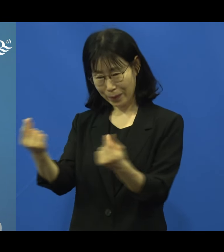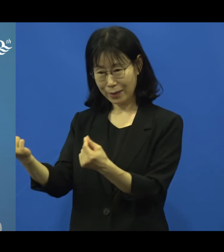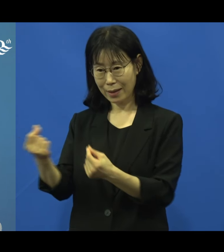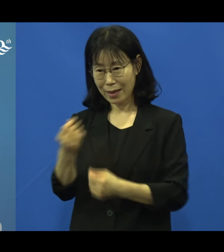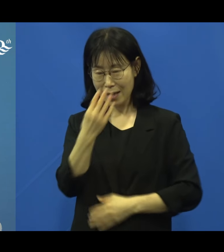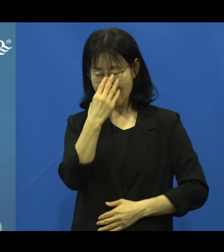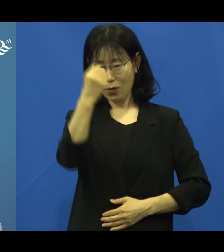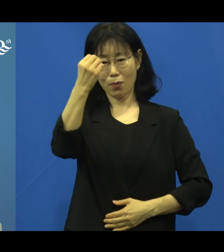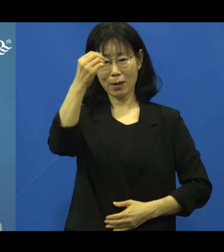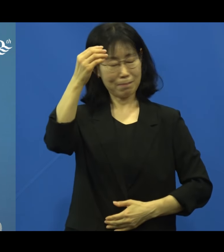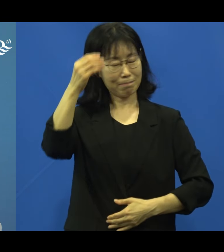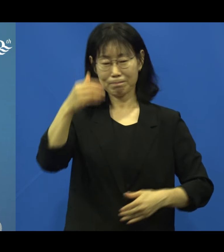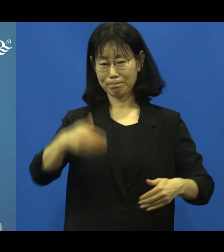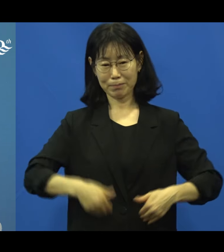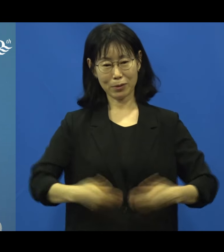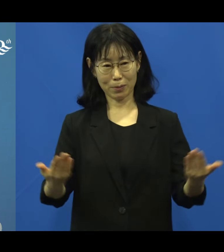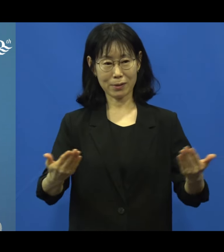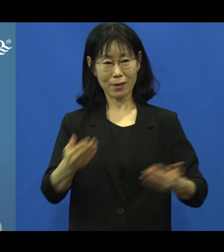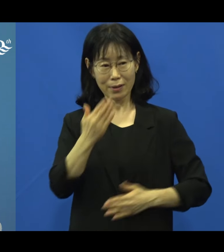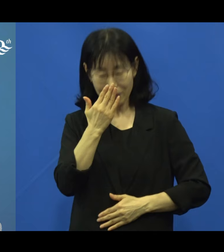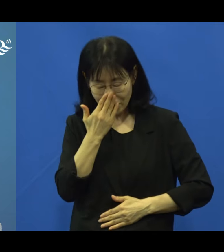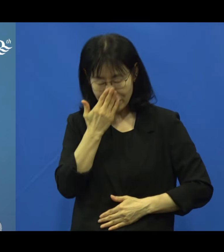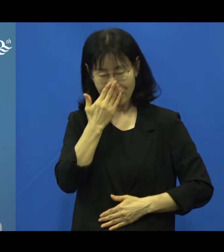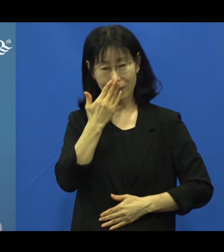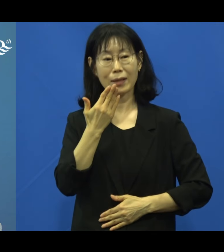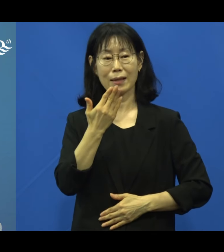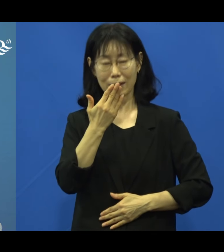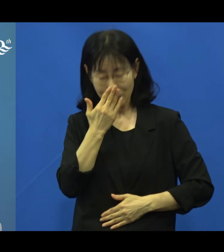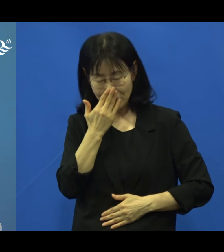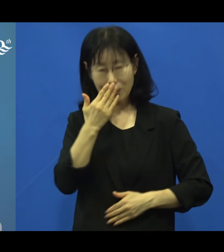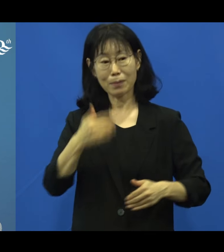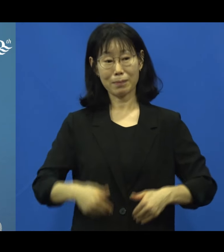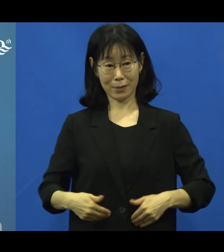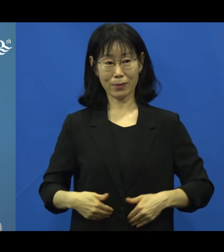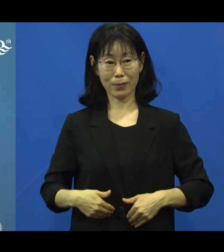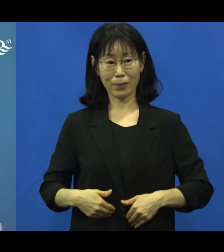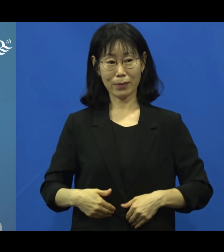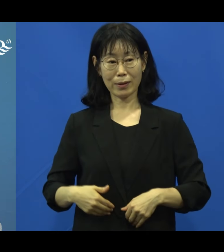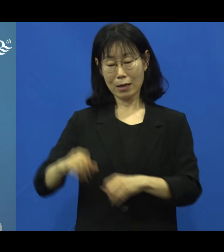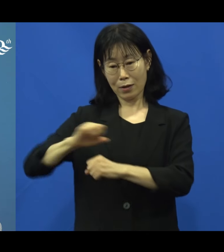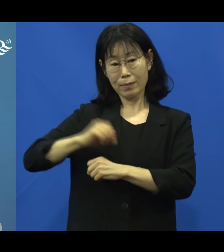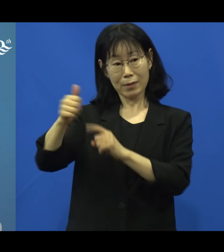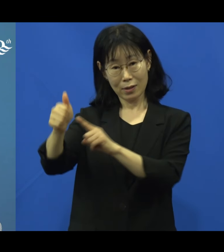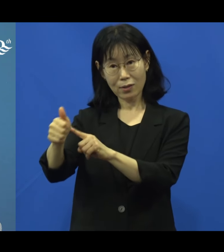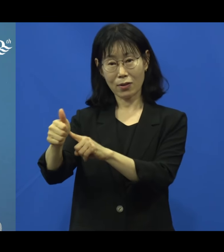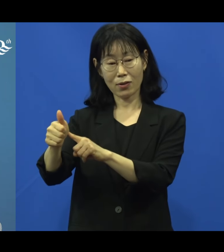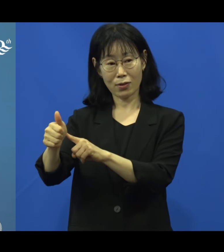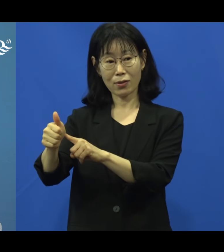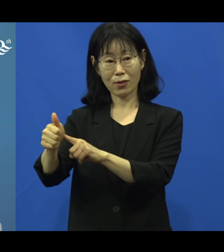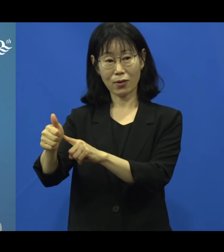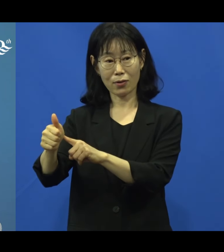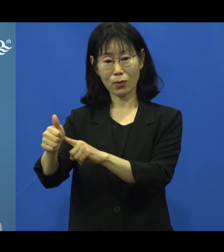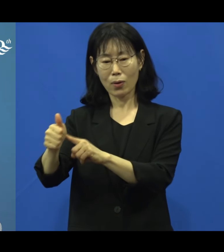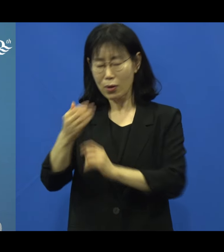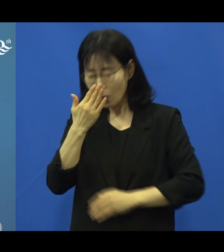높아졌던 자가 자기를 낮추어야 돼. 나만 장관은 지금 하나님의 은혜가 필요한 사람이에요. 근데 그 은혜는 누구에게 베풀어요?